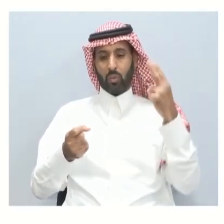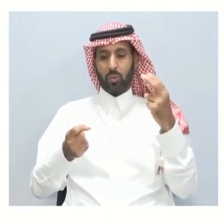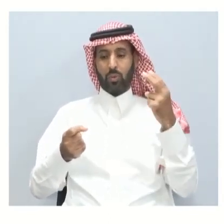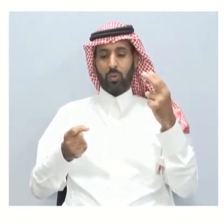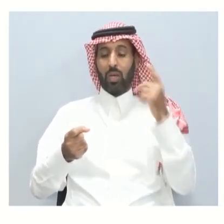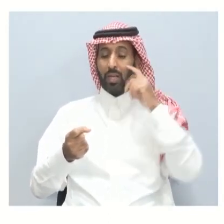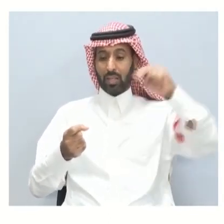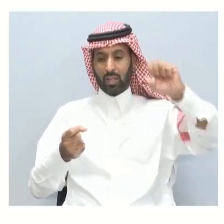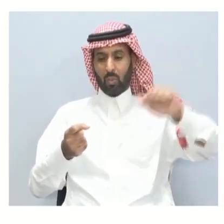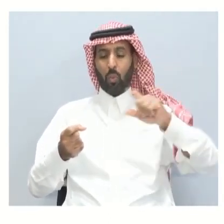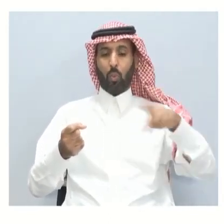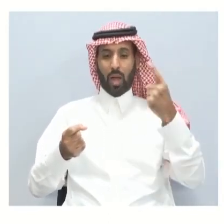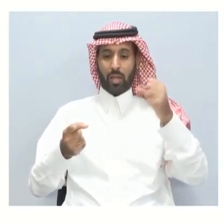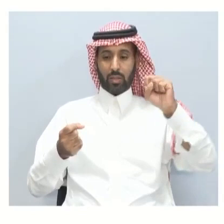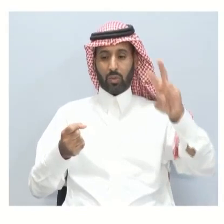الصوديوم